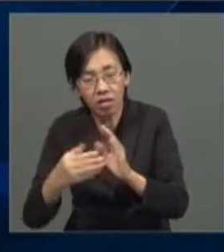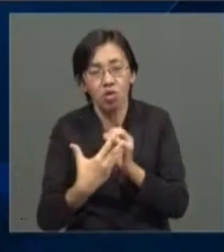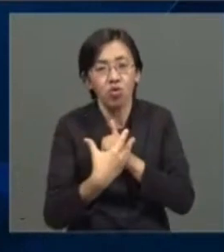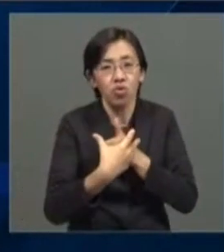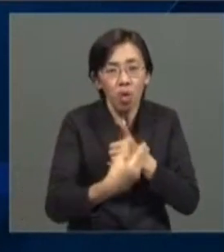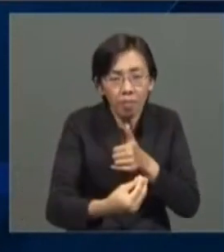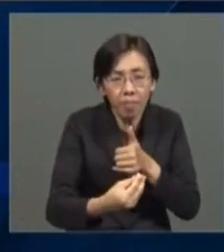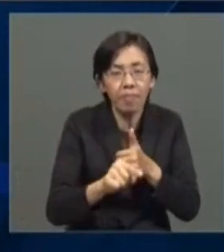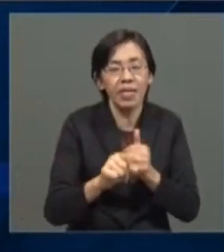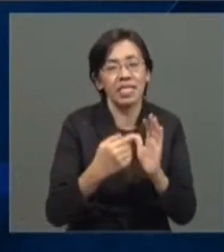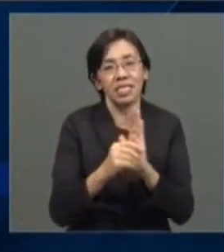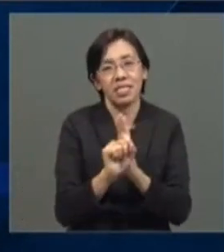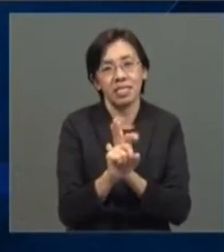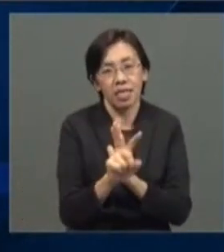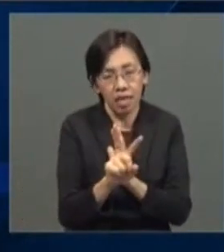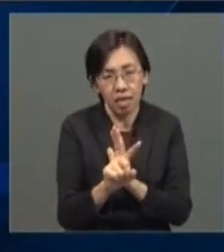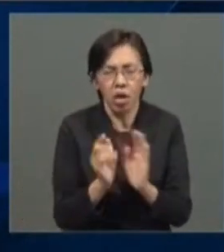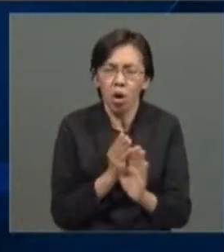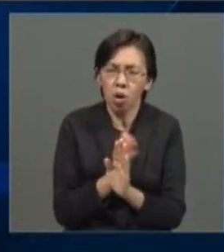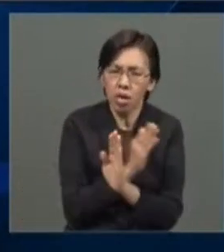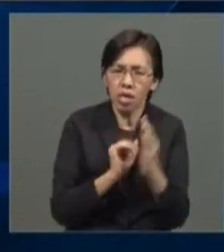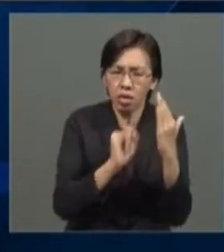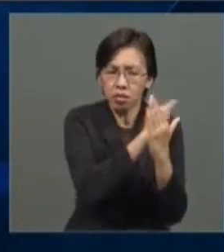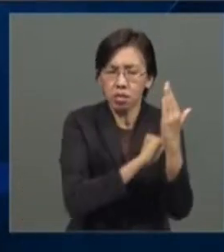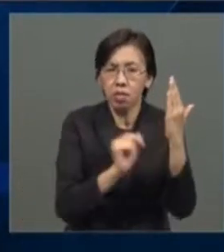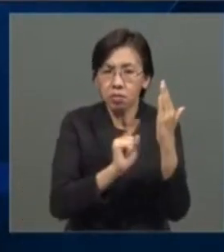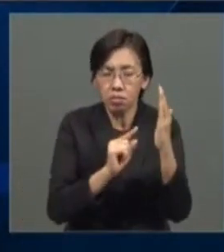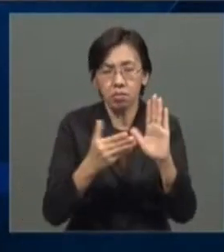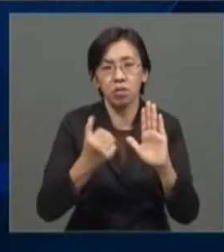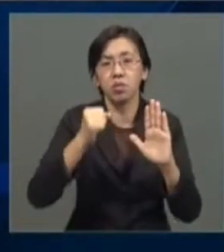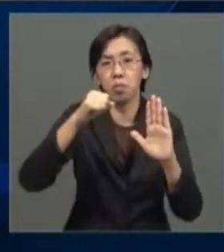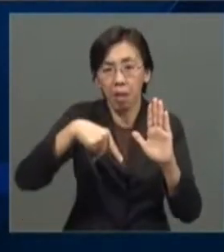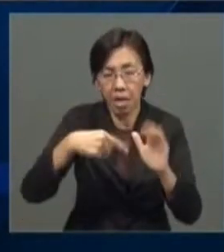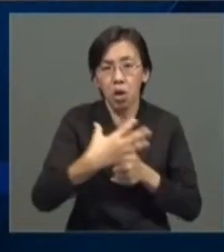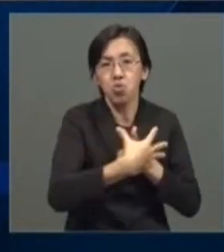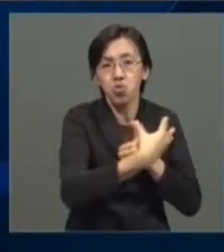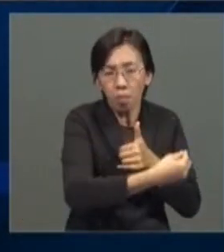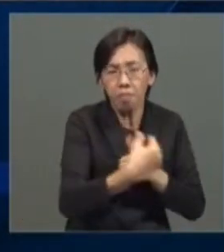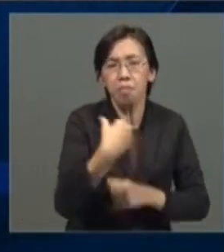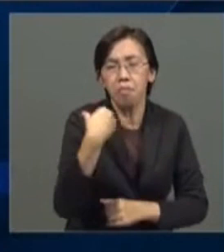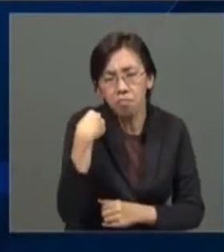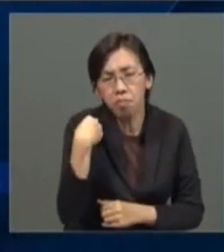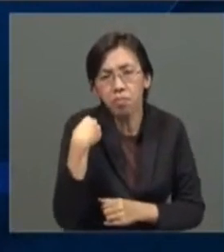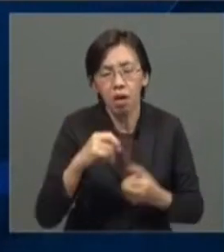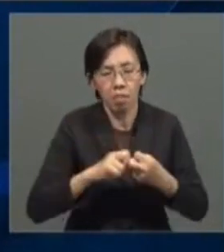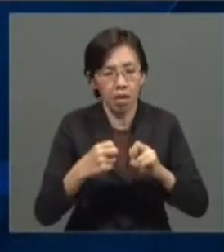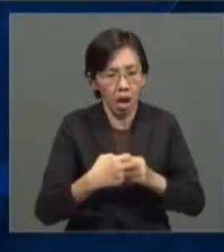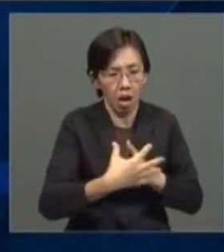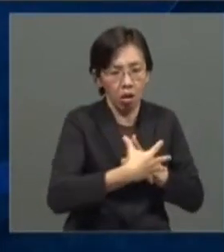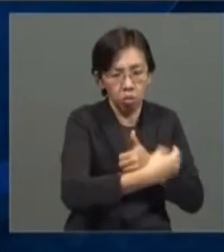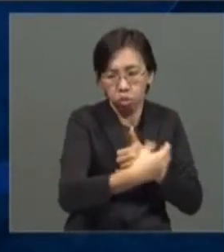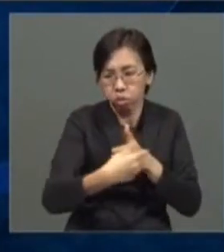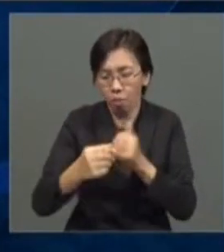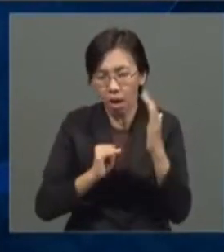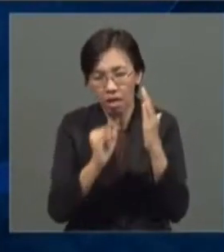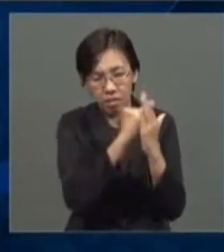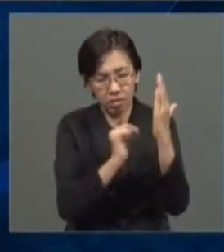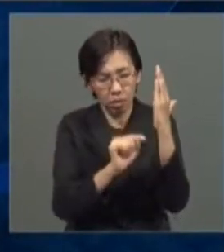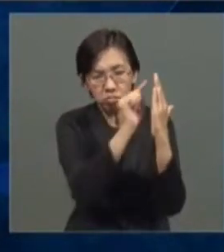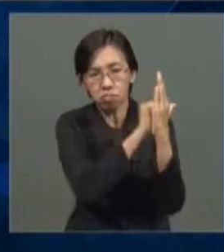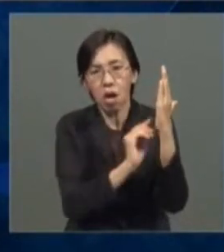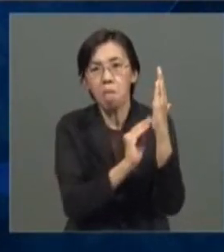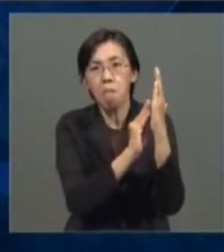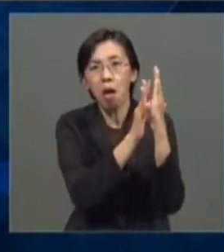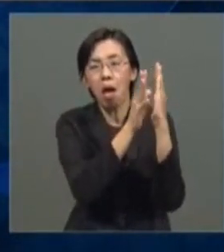คะรวมไปถึงจังหวัดที่รายงานก่อนหน้านี้นะคะไม่ว่าจะเป็นสุพรรณบุรีก็เป็นการกระจายไปจากตลาดเช่น